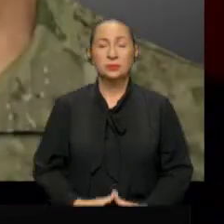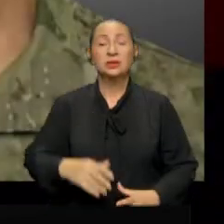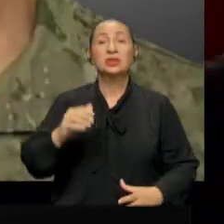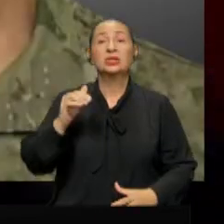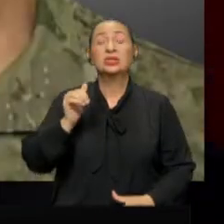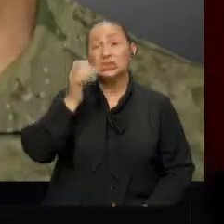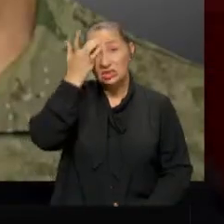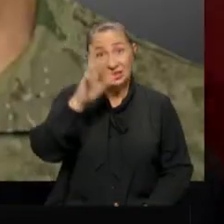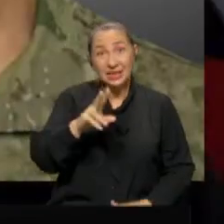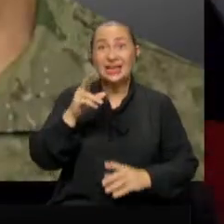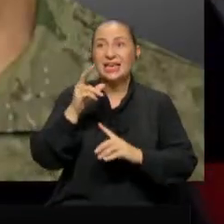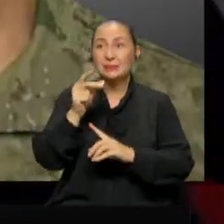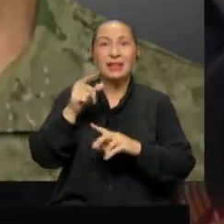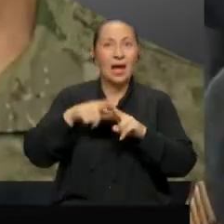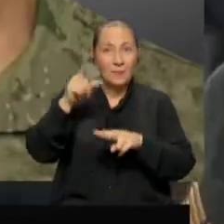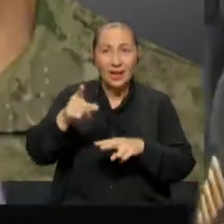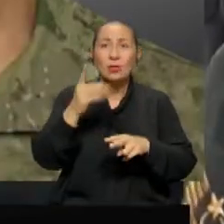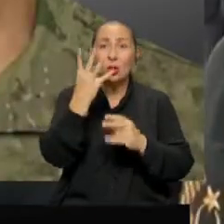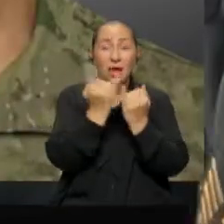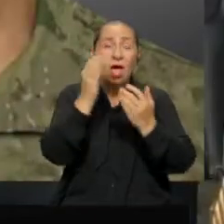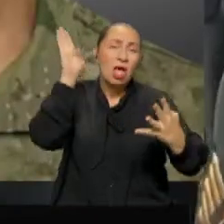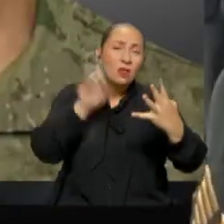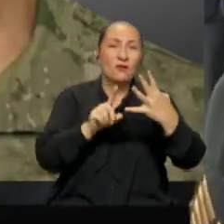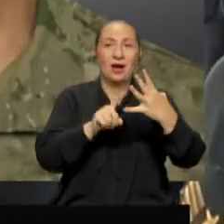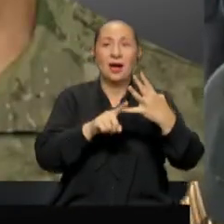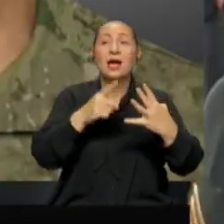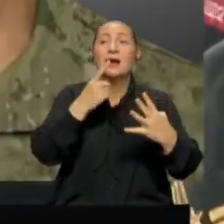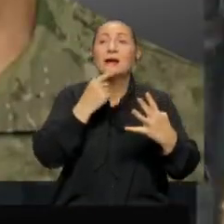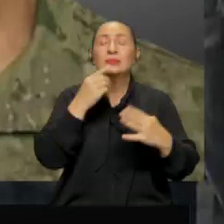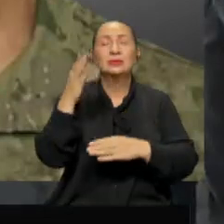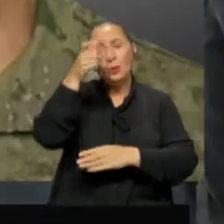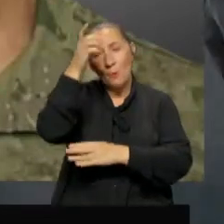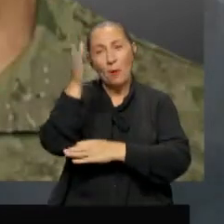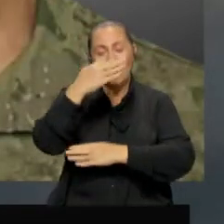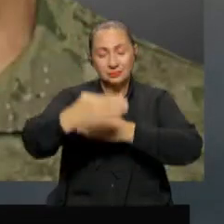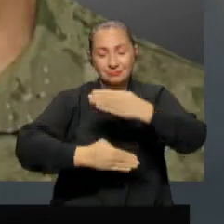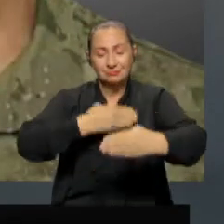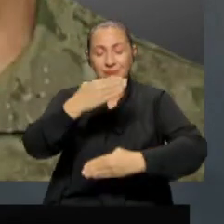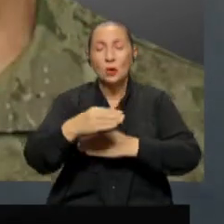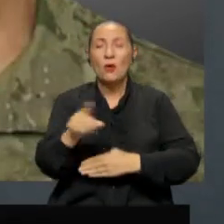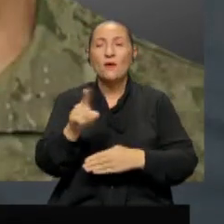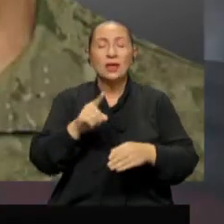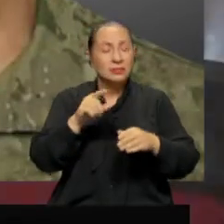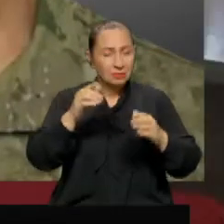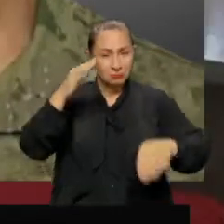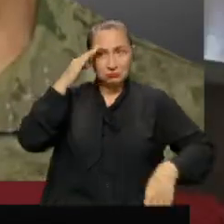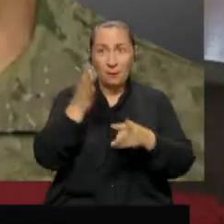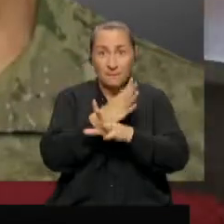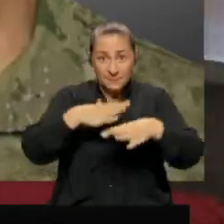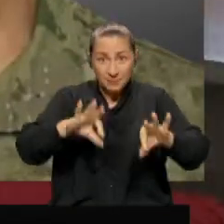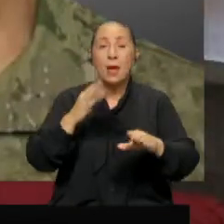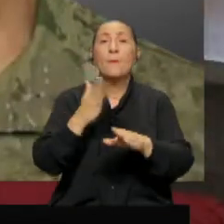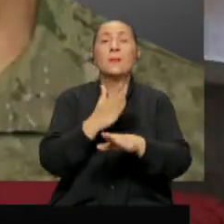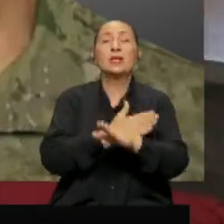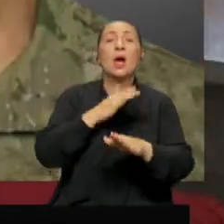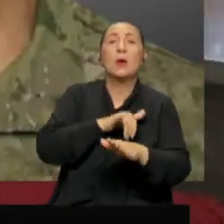Şehit İsmet Aybek, 4 kardeşin en küçüğüydü. Al bayrağı sarılı cenazesi Şanlıurfa'daki törenin ardından hava yoluyla